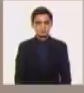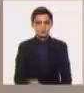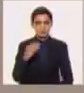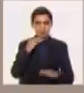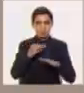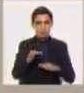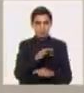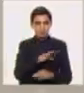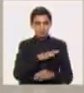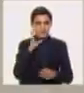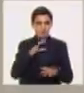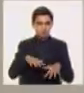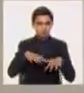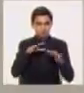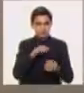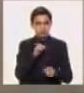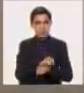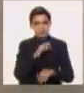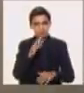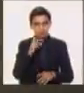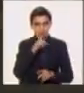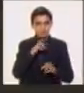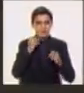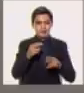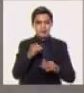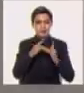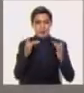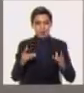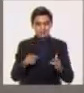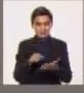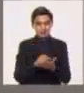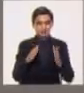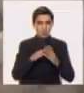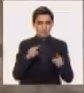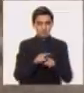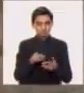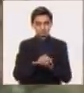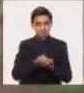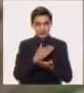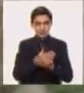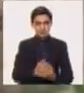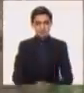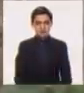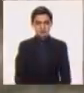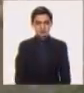Түркістан облысындағы топан судың тоқтайтын түрі жоқ. Көпірлерден бастап, үйлер қирап жатыр.